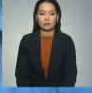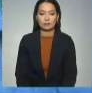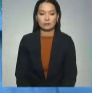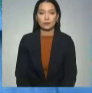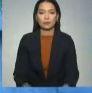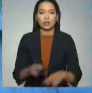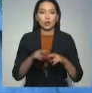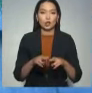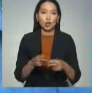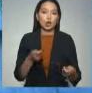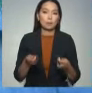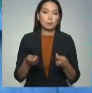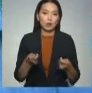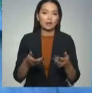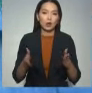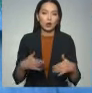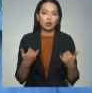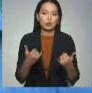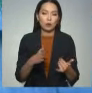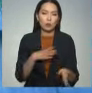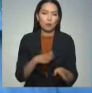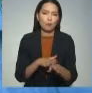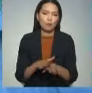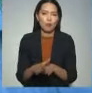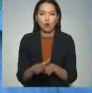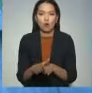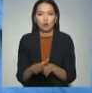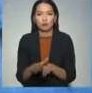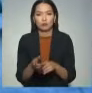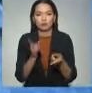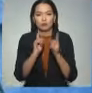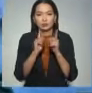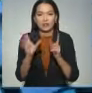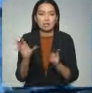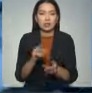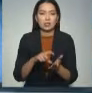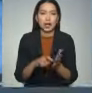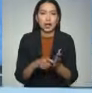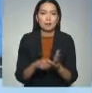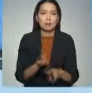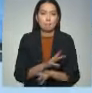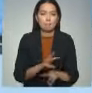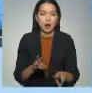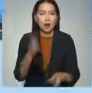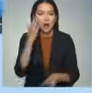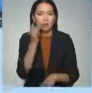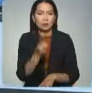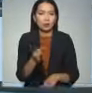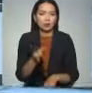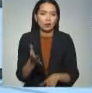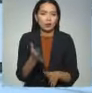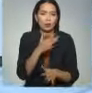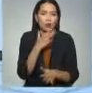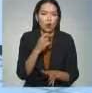В столичных правительственных коридорах сегодня был полный аншлаг. Весь кабинет министров, акимы регионов и небывалое количество